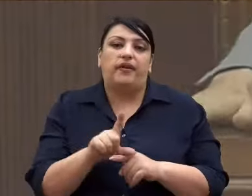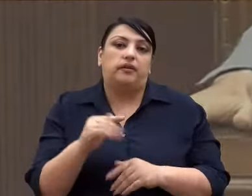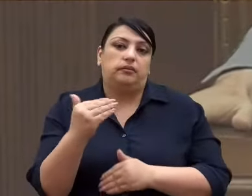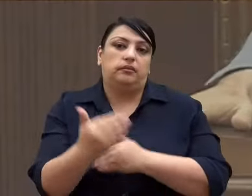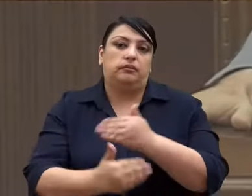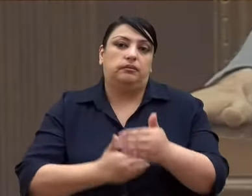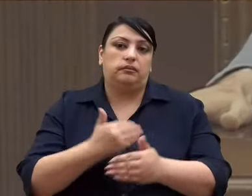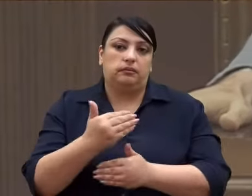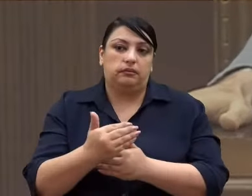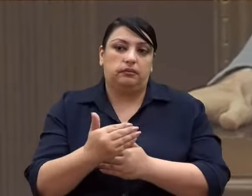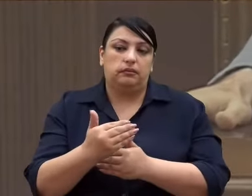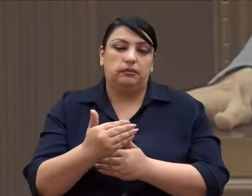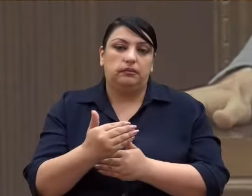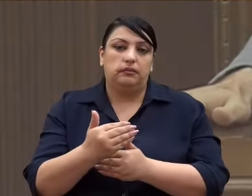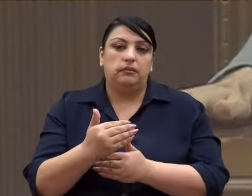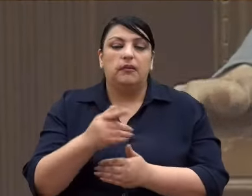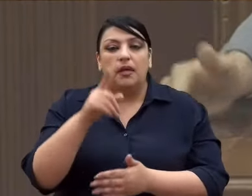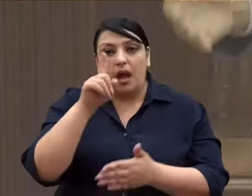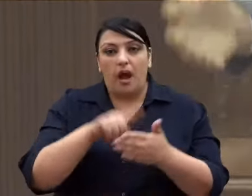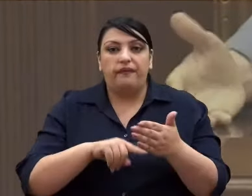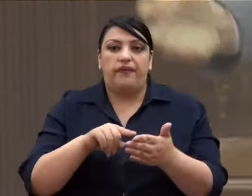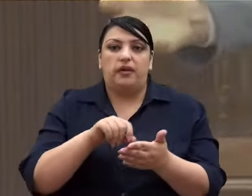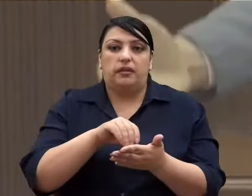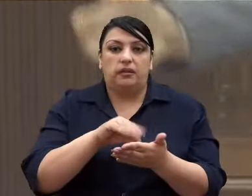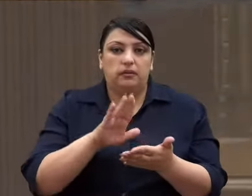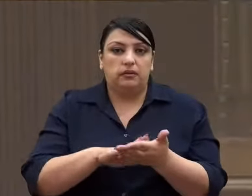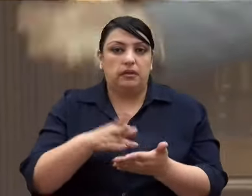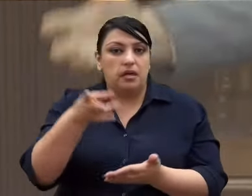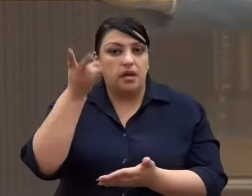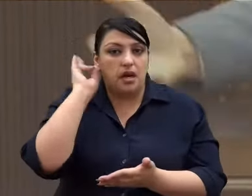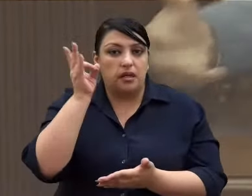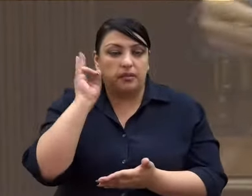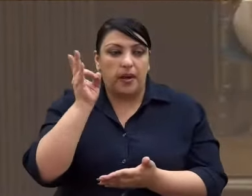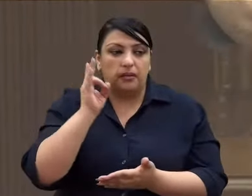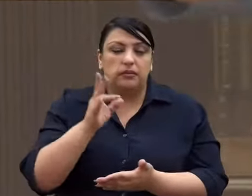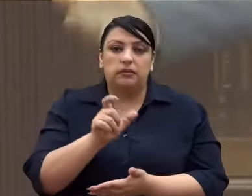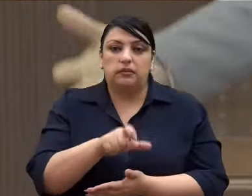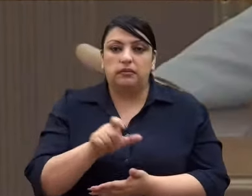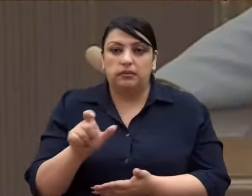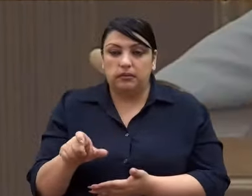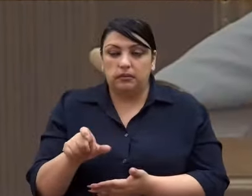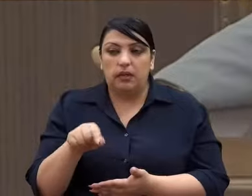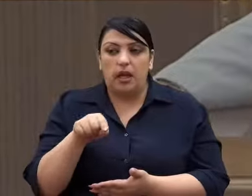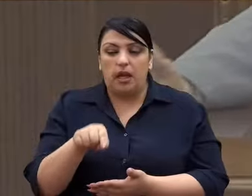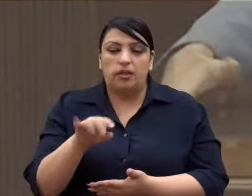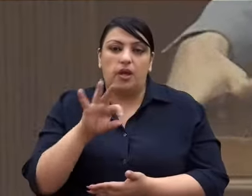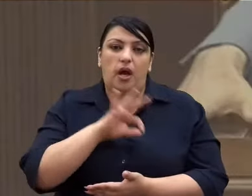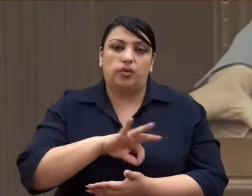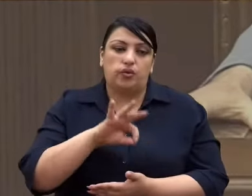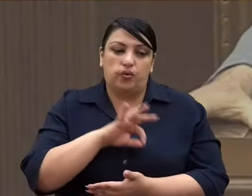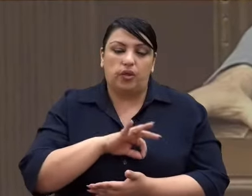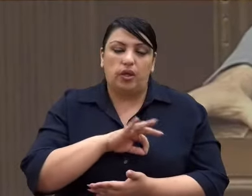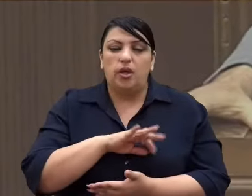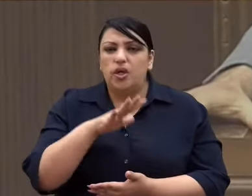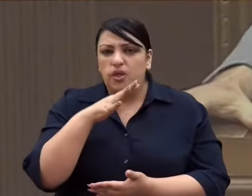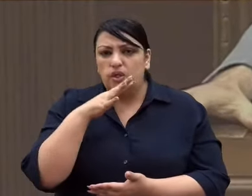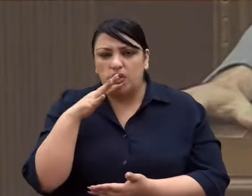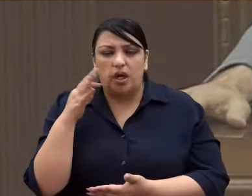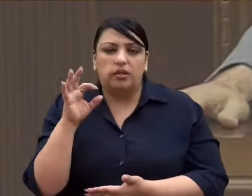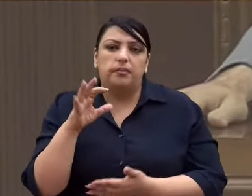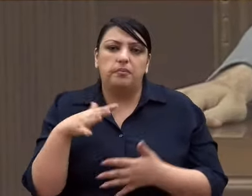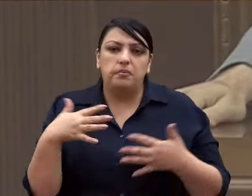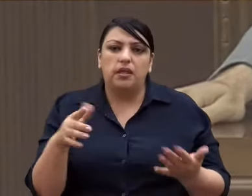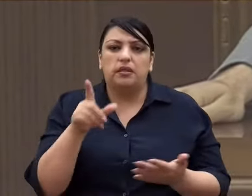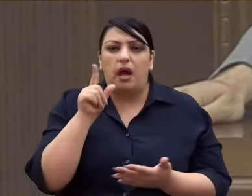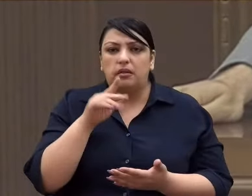Հայաստանում հավատարմագրված դեսպանների համար այստիսի հանրաքվեի դրական արդյունքը էականորեն Հայաստանի շահը